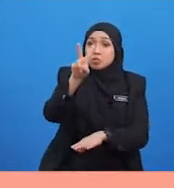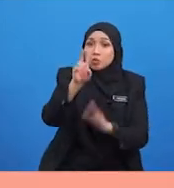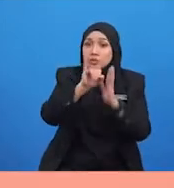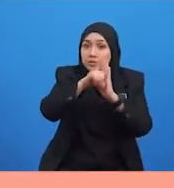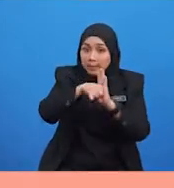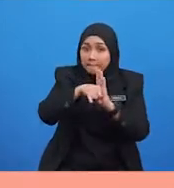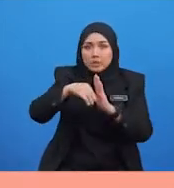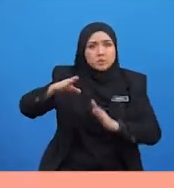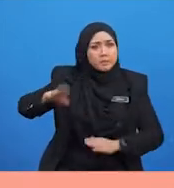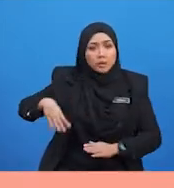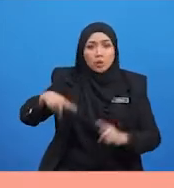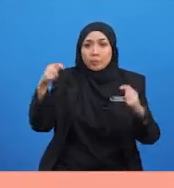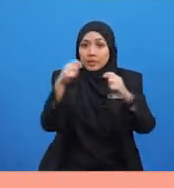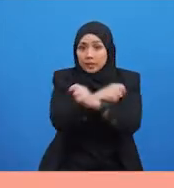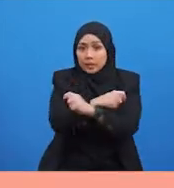sebelum pertandingan.